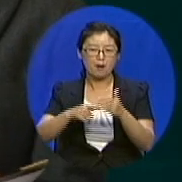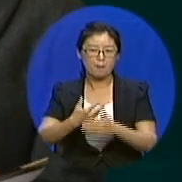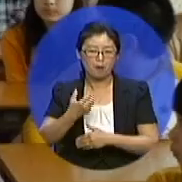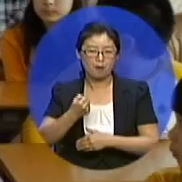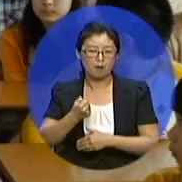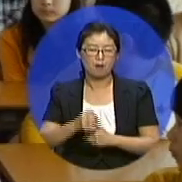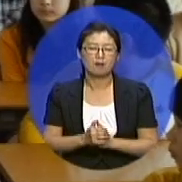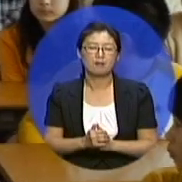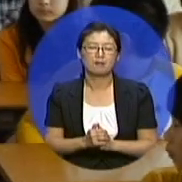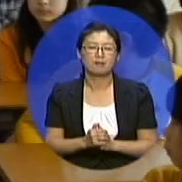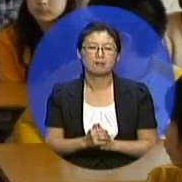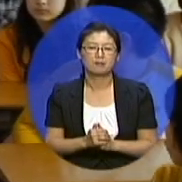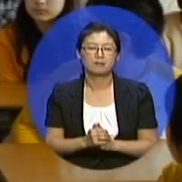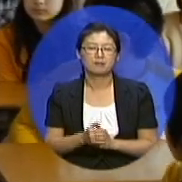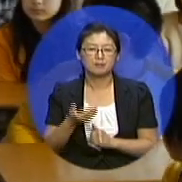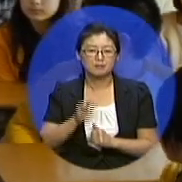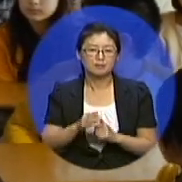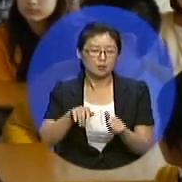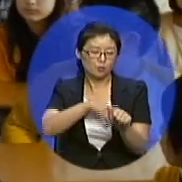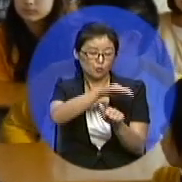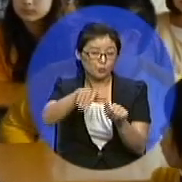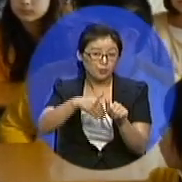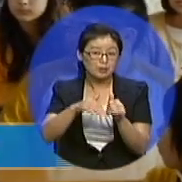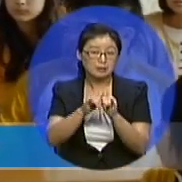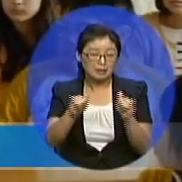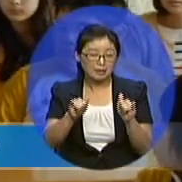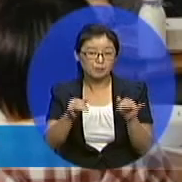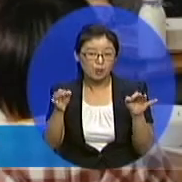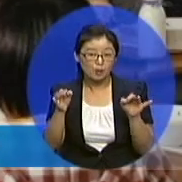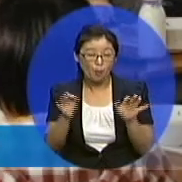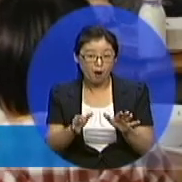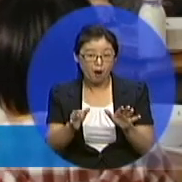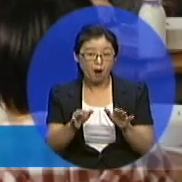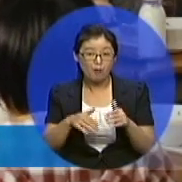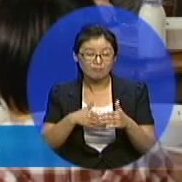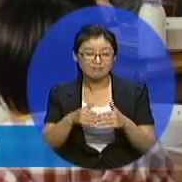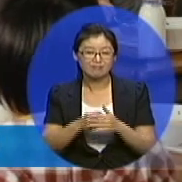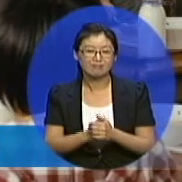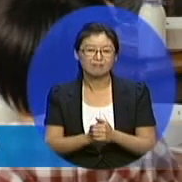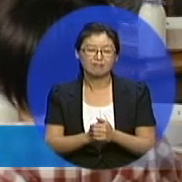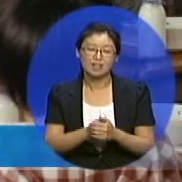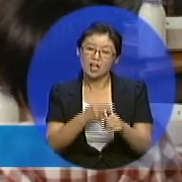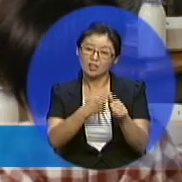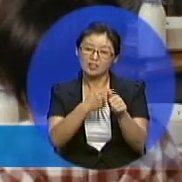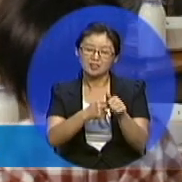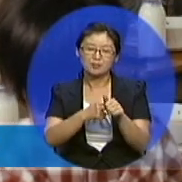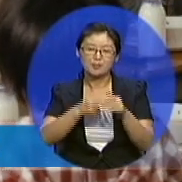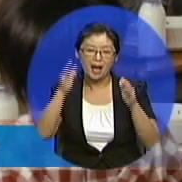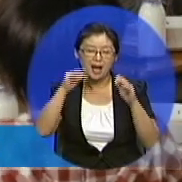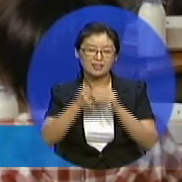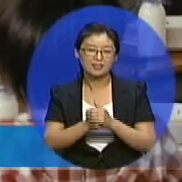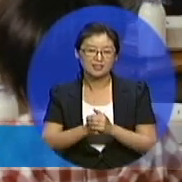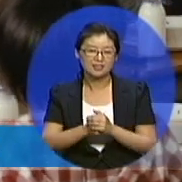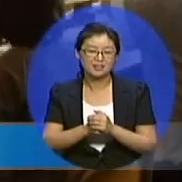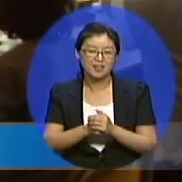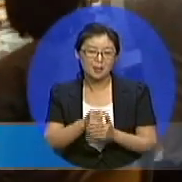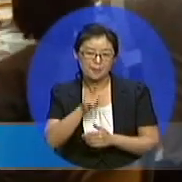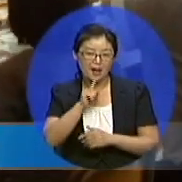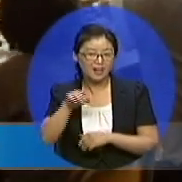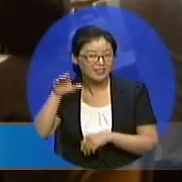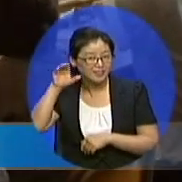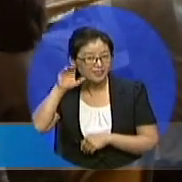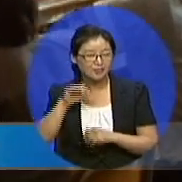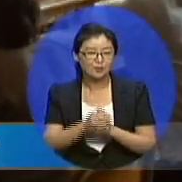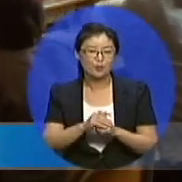못합니다. 하지만 주변 사람들의 불안함도 잠시. 아카오는 학생들의 목소리에 차분히 귀 기울이고